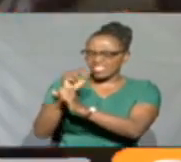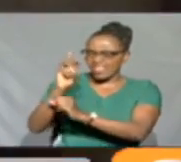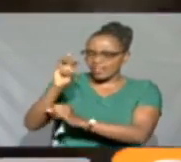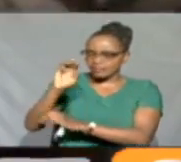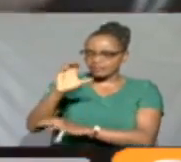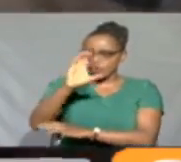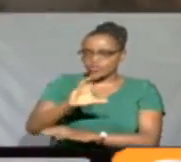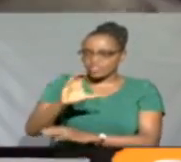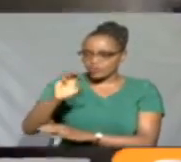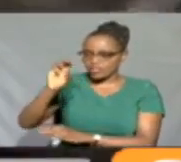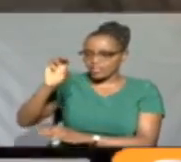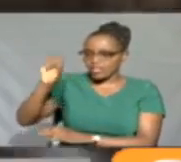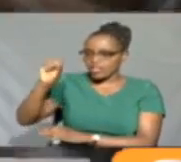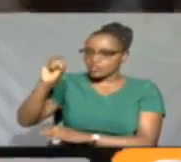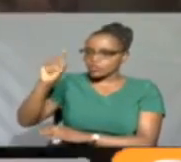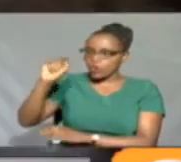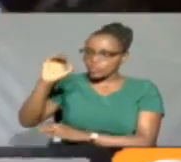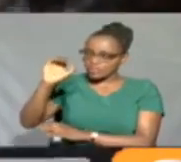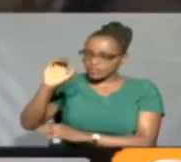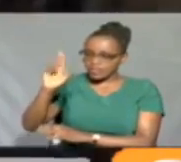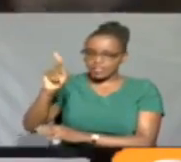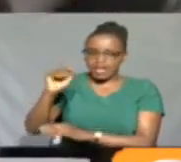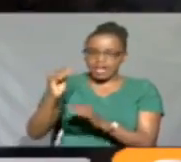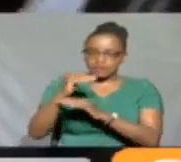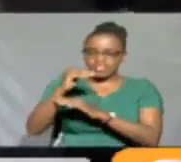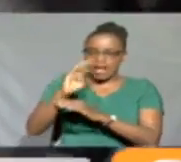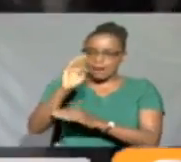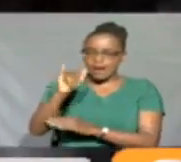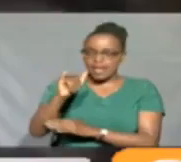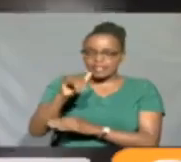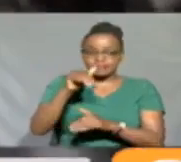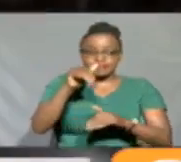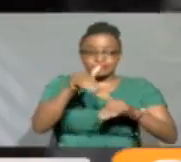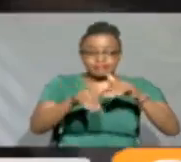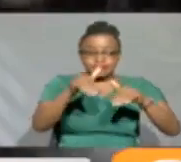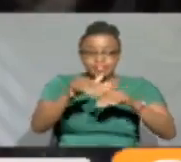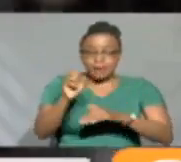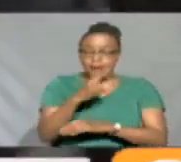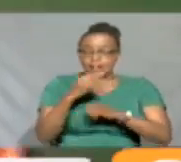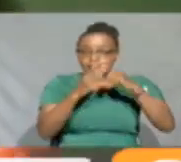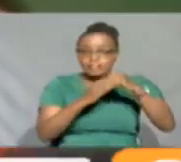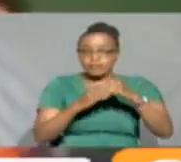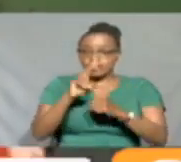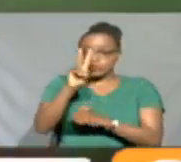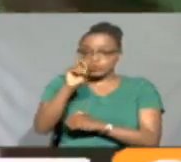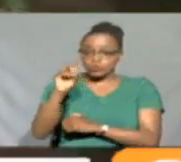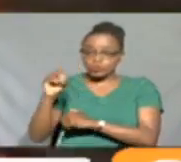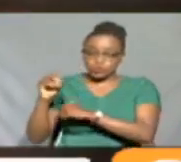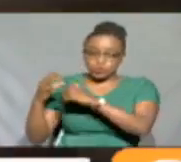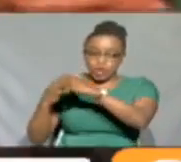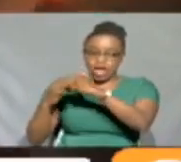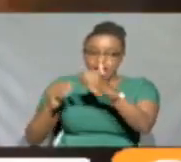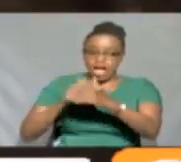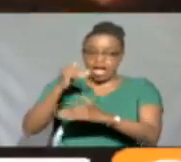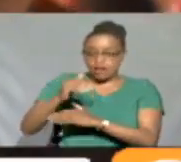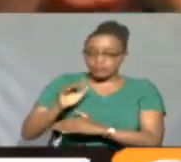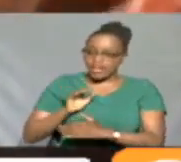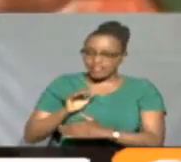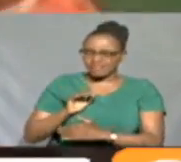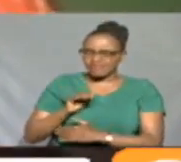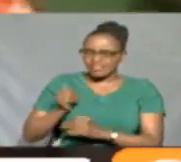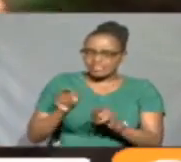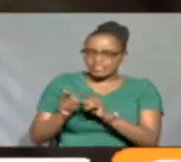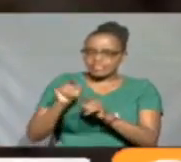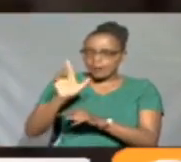bungeni. Alichukua ubunge baada ya uchaguzi mdogo Sotik Septemba mwaka 2008 uliofuatia kifo cha dadake